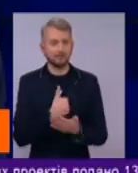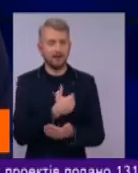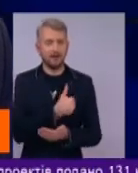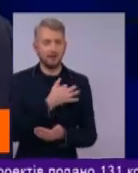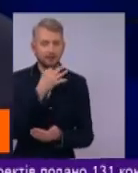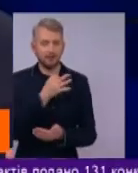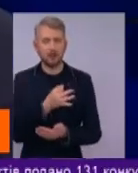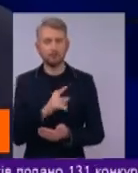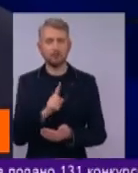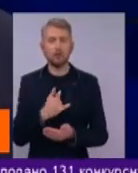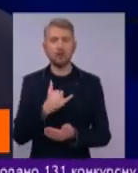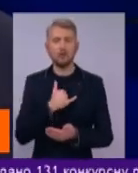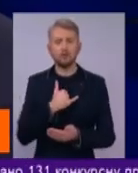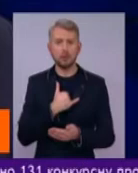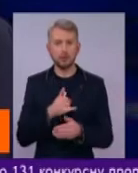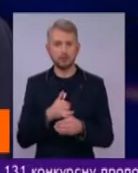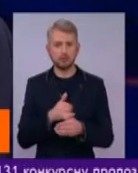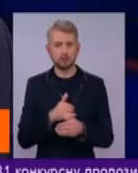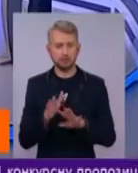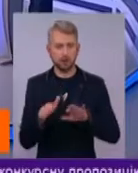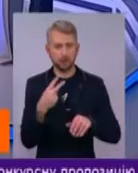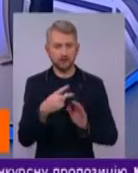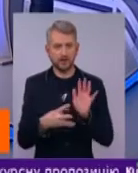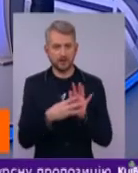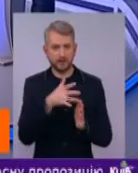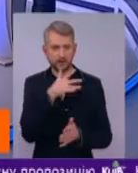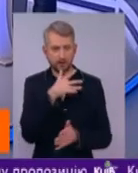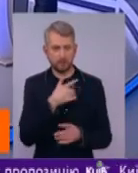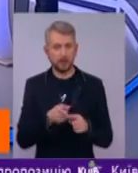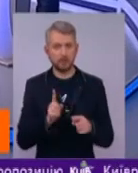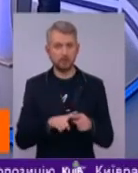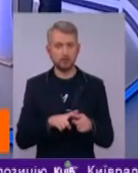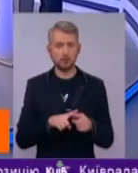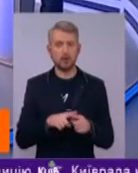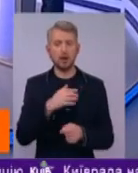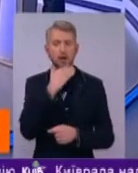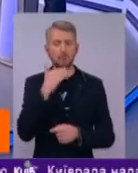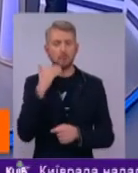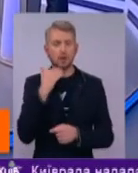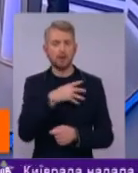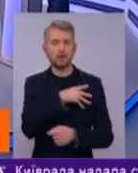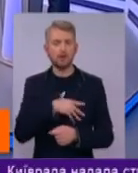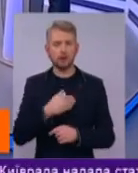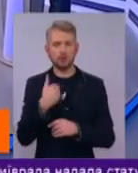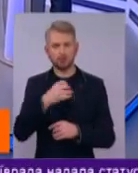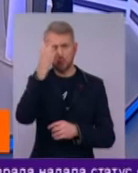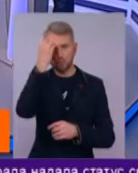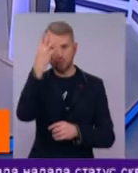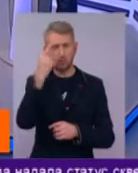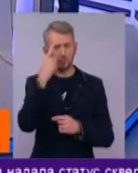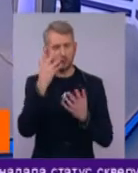що у нас то пройшло 29 років. Так, поэтому многие ветераны стали мудрыми и